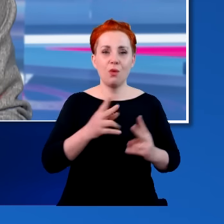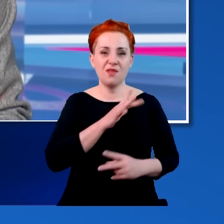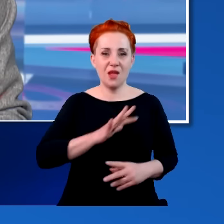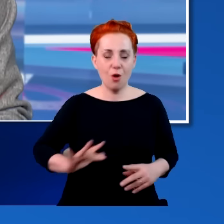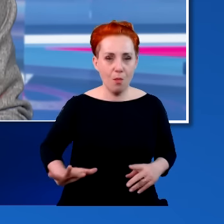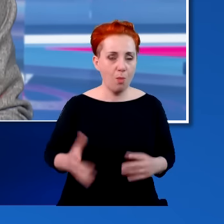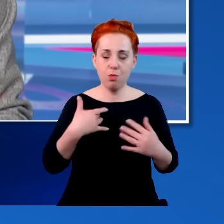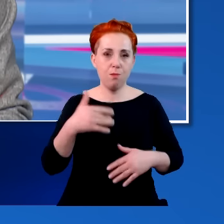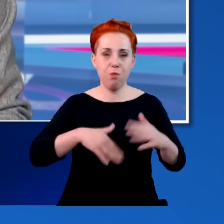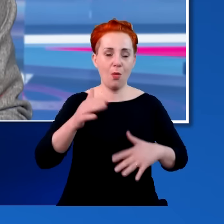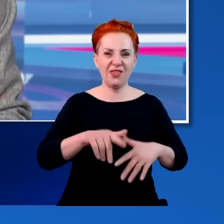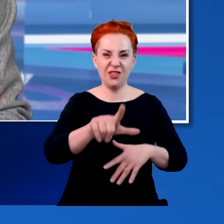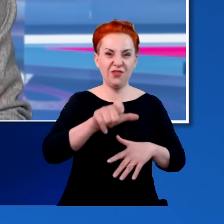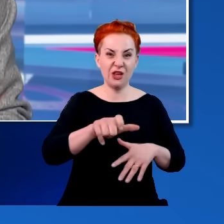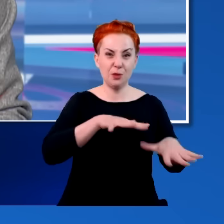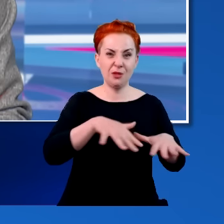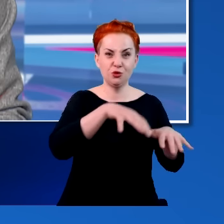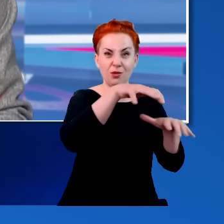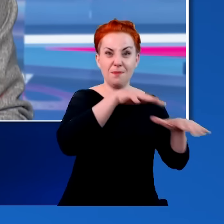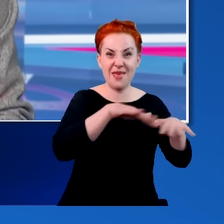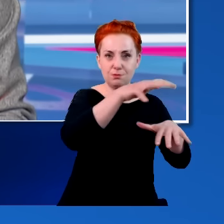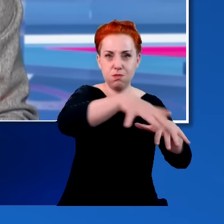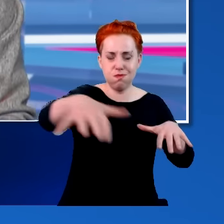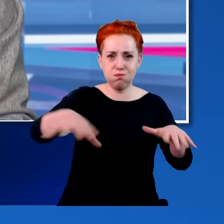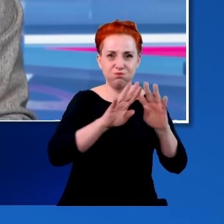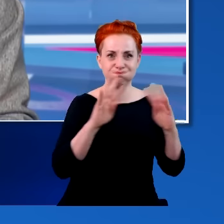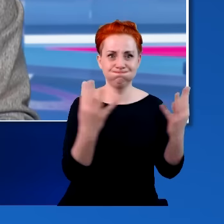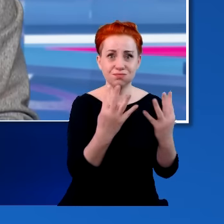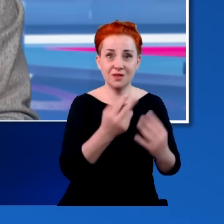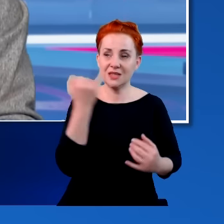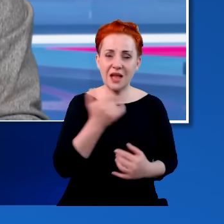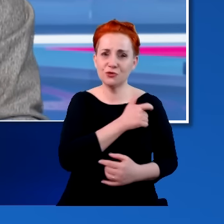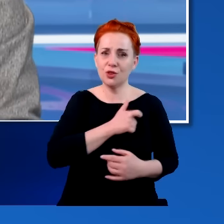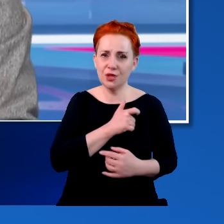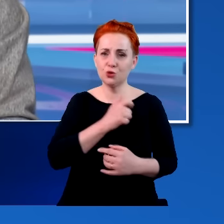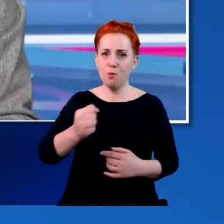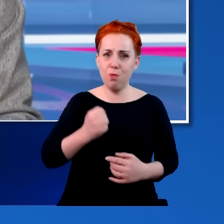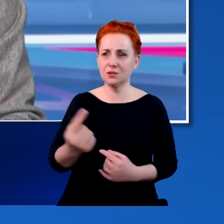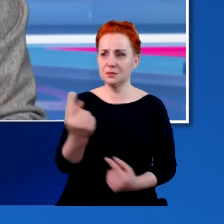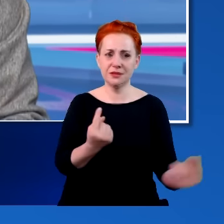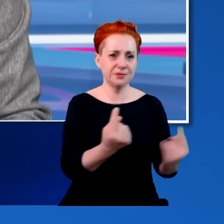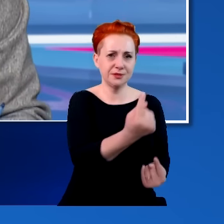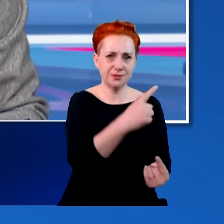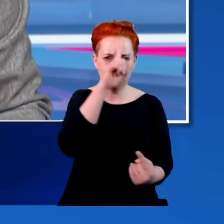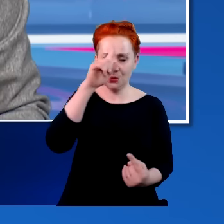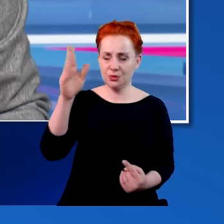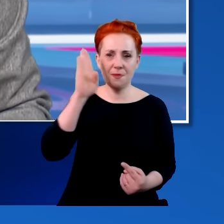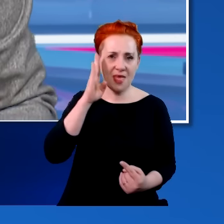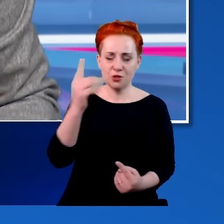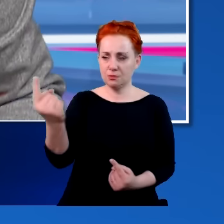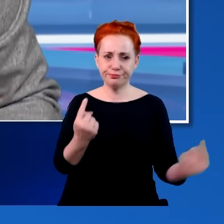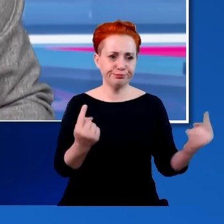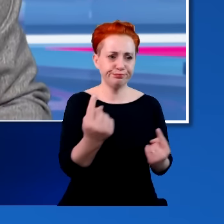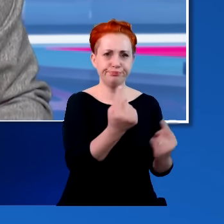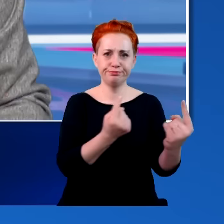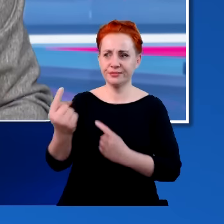było ponad 250 i właściwie na każdym dyżurze poselskim przychodzili do mnie mieszkańcy okolicznych wsi,